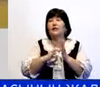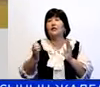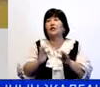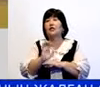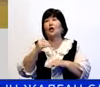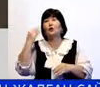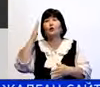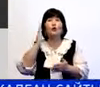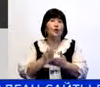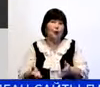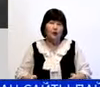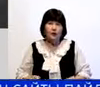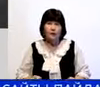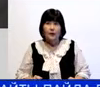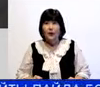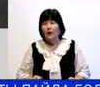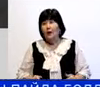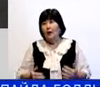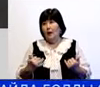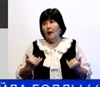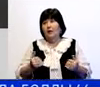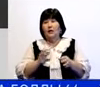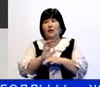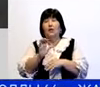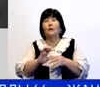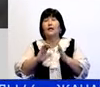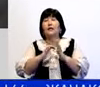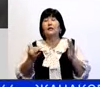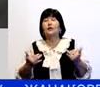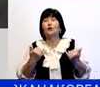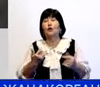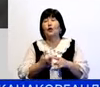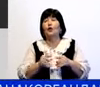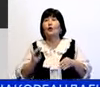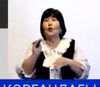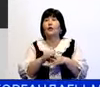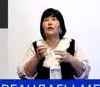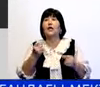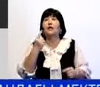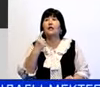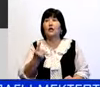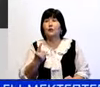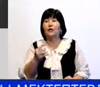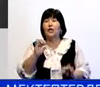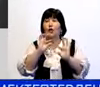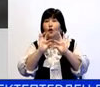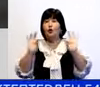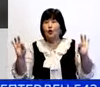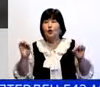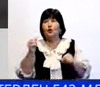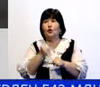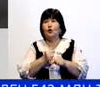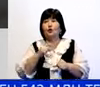отыр. Қазір шығып жатқан шынының үстіне қосымша тағы бір слой жүргізіп,